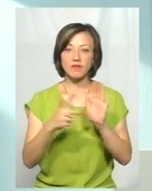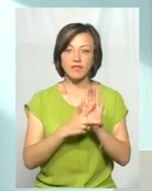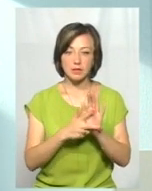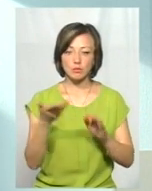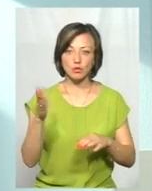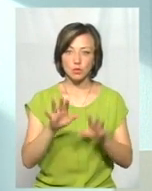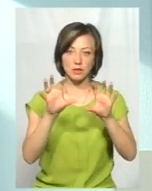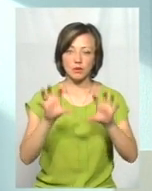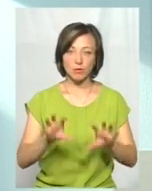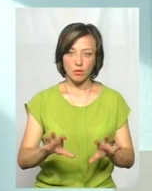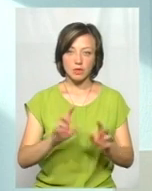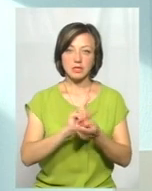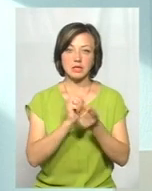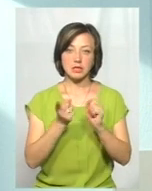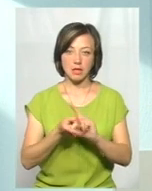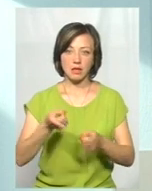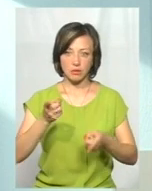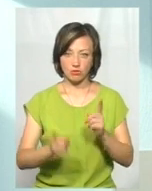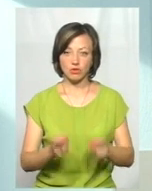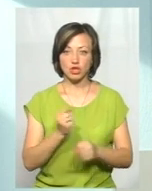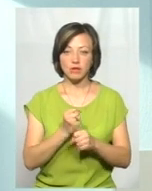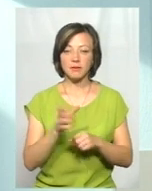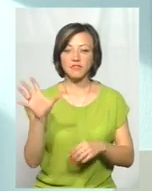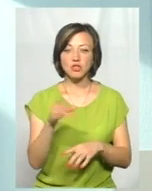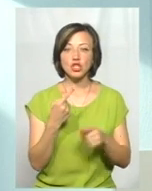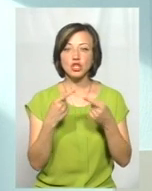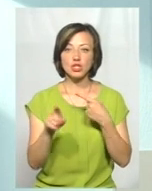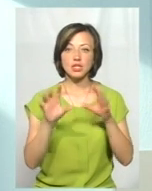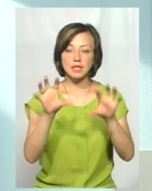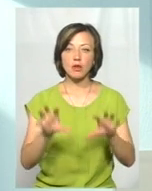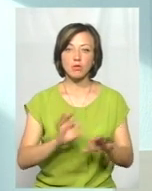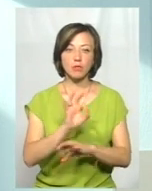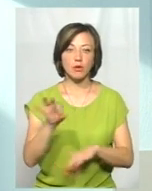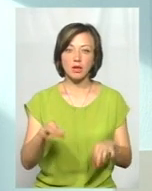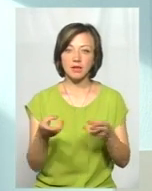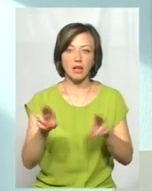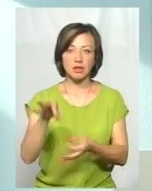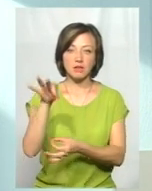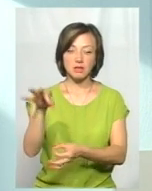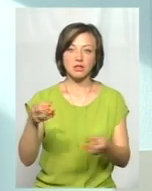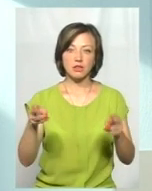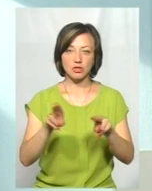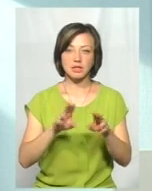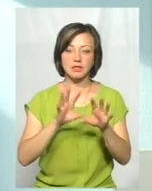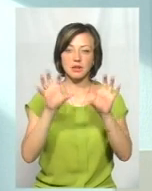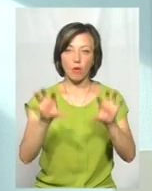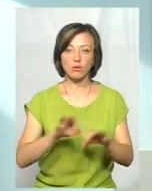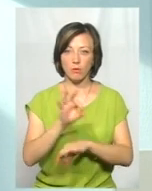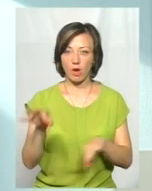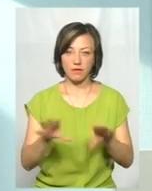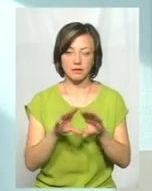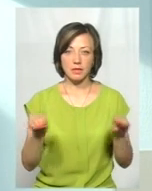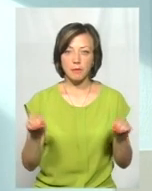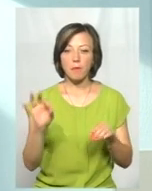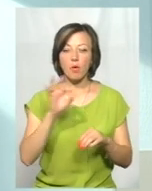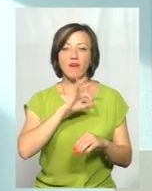помиляюся, ну близько 800 стали чинними. Всі інші законопроєкти так і лишилися в статусі законопроєктів. Тому